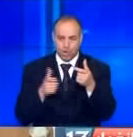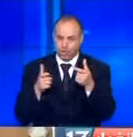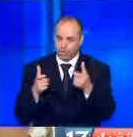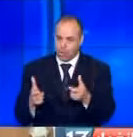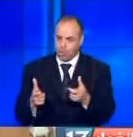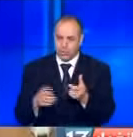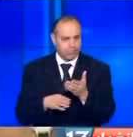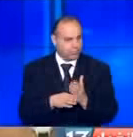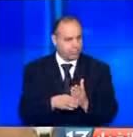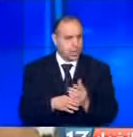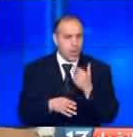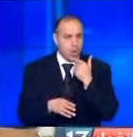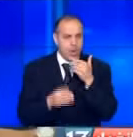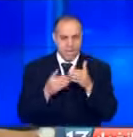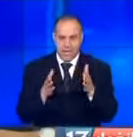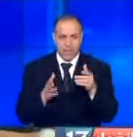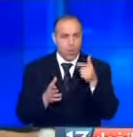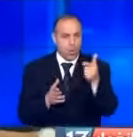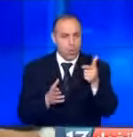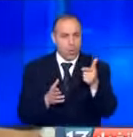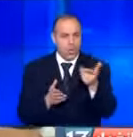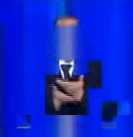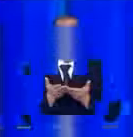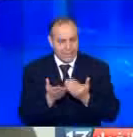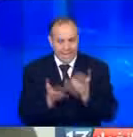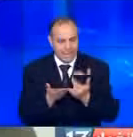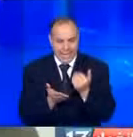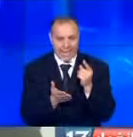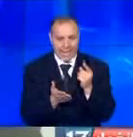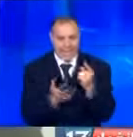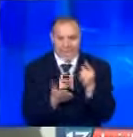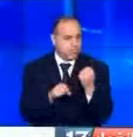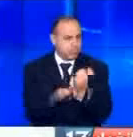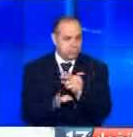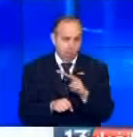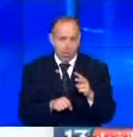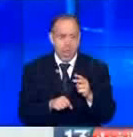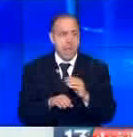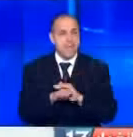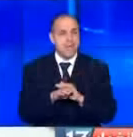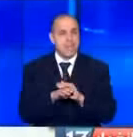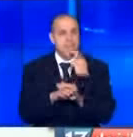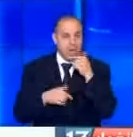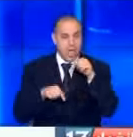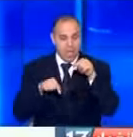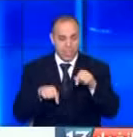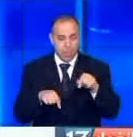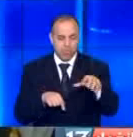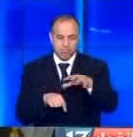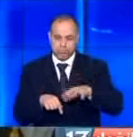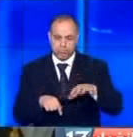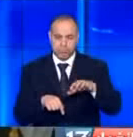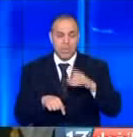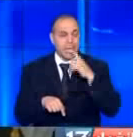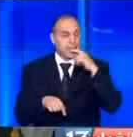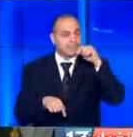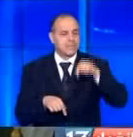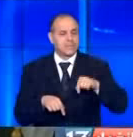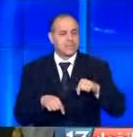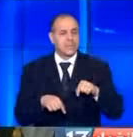المجال أمام المتعاملين الاقتصاديين في الشارع. وفي المجال الأمني قال عبد المنطقة: تفرض علينا المزيد من التعاون لتحقيق